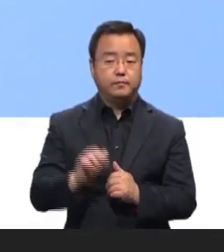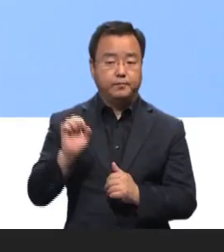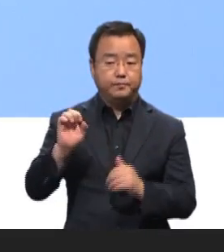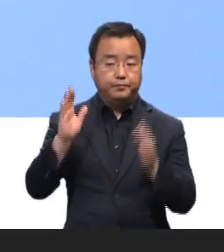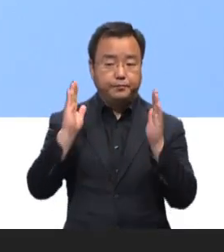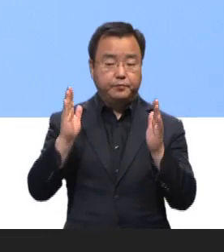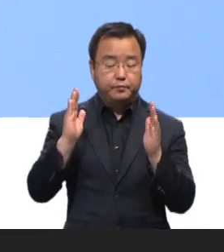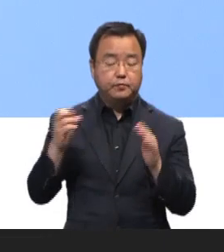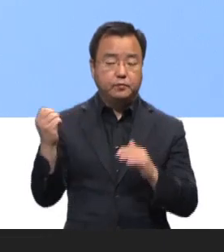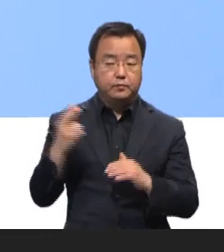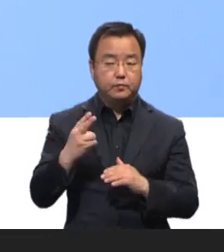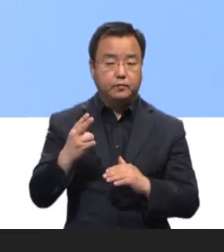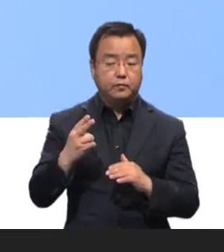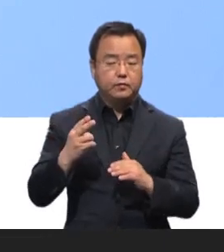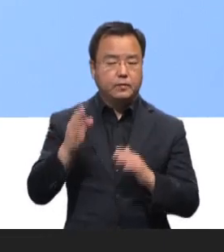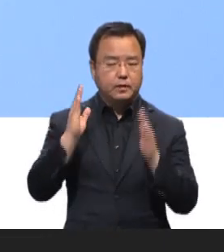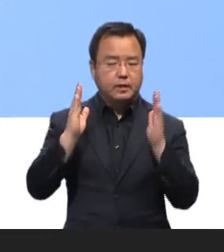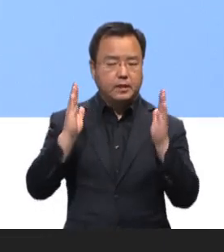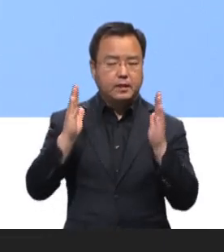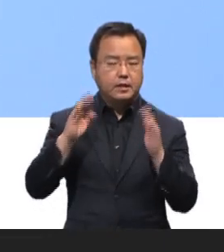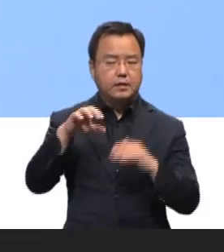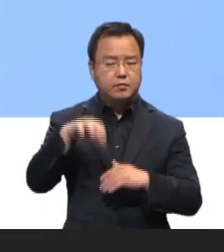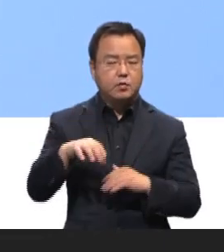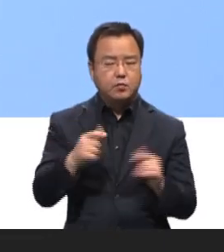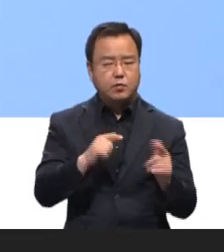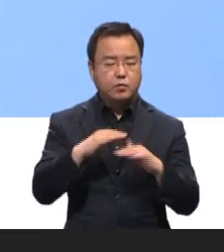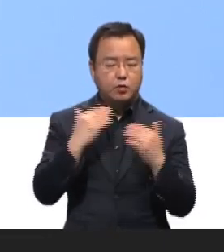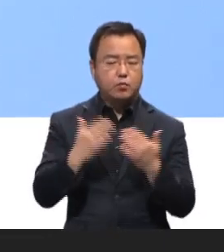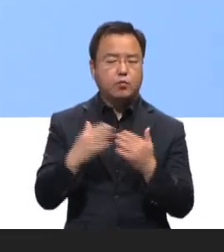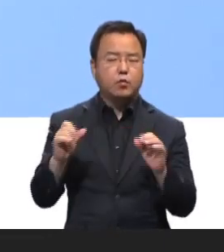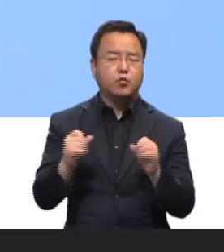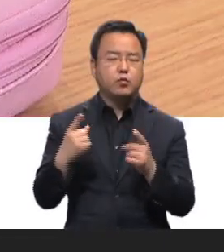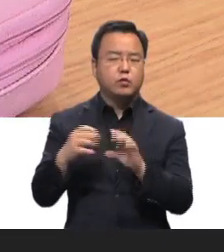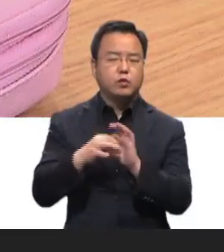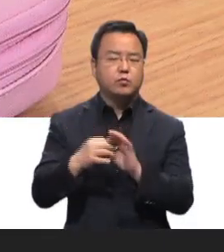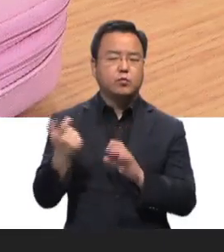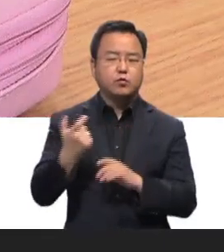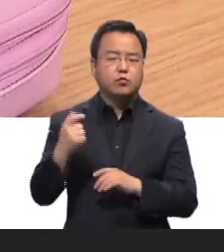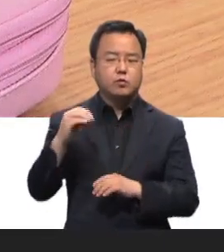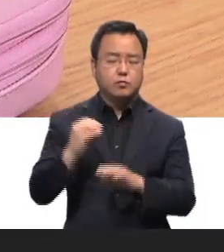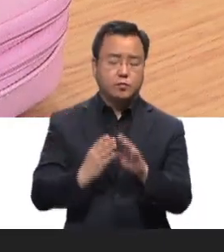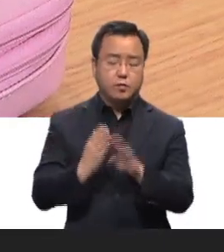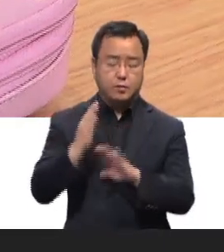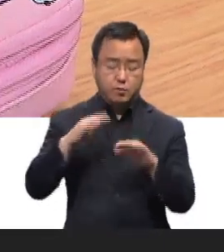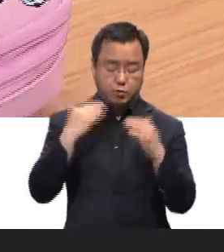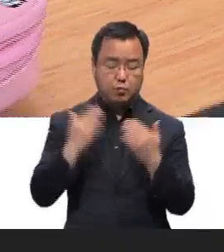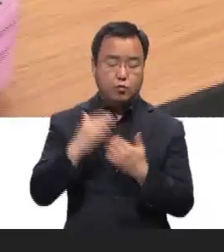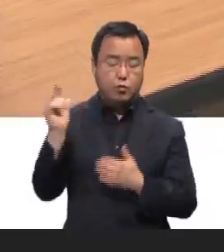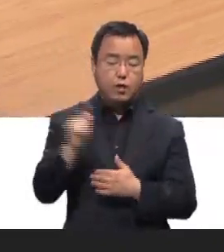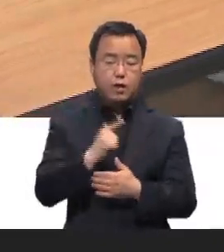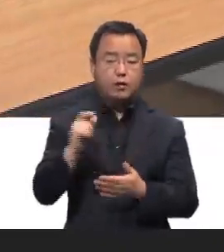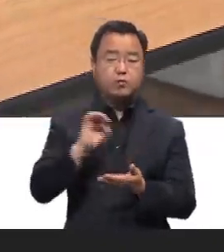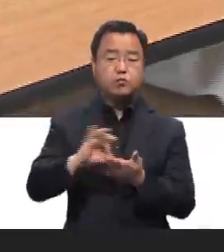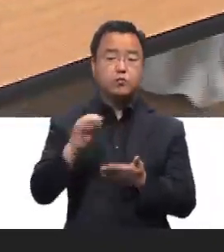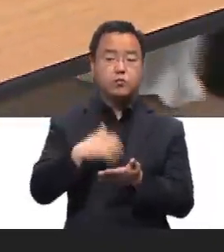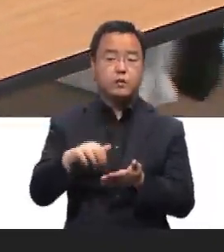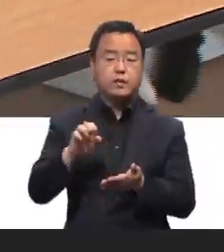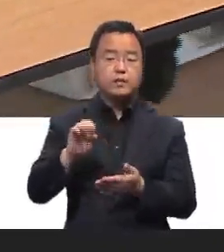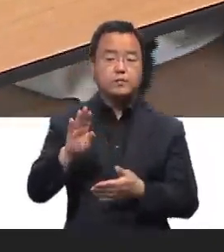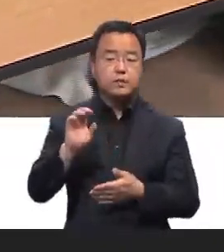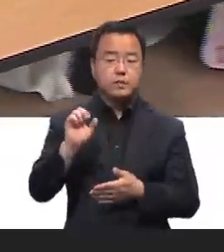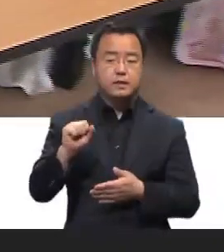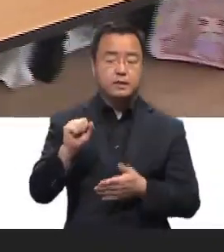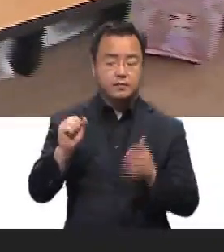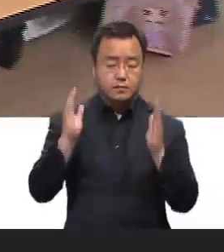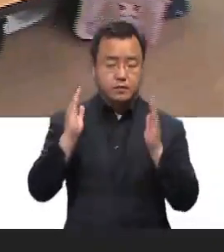봤더니 나란히 최고 동시접속자 서 60만 을 넘겼고 요 하루동안 접속에 대해 영조 숫자 전체를 봤더니 리뷰에서 온라인 클래스 는